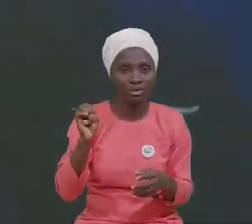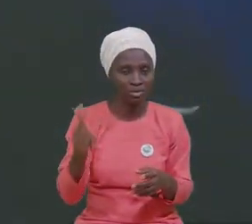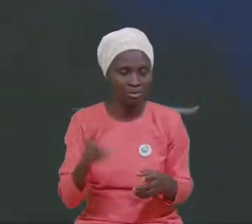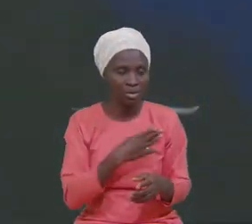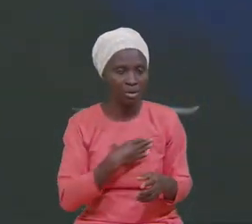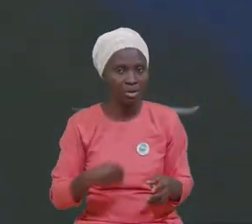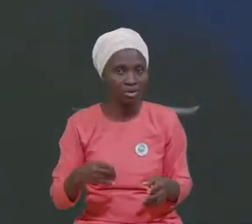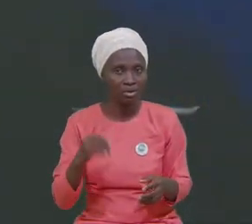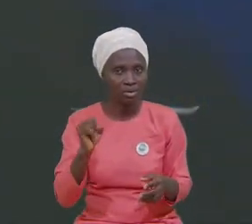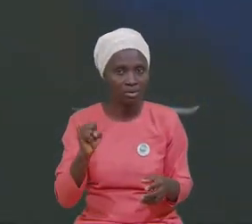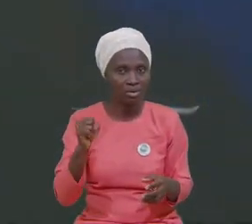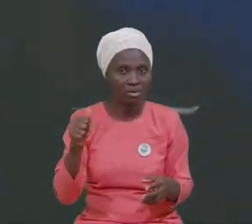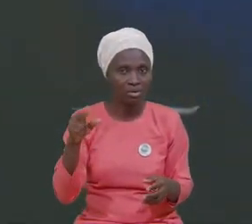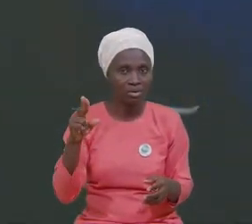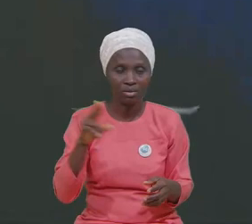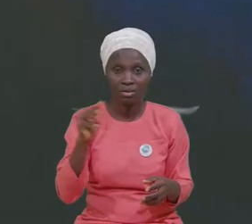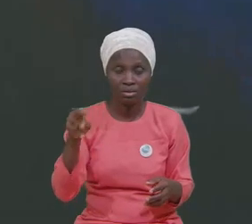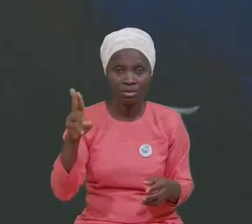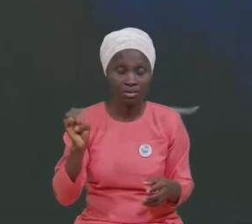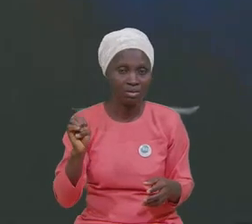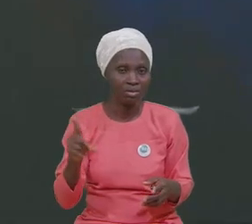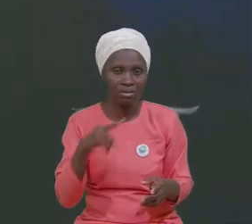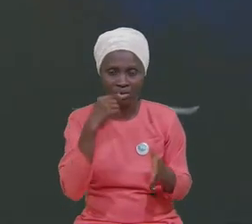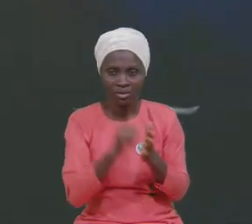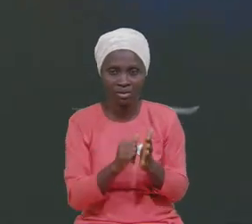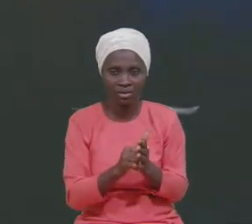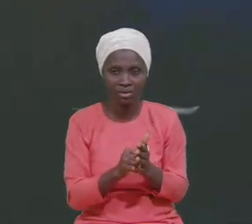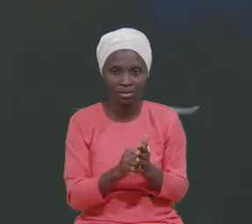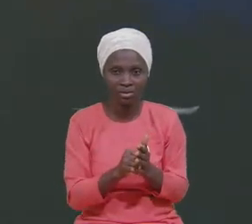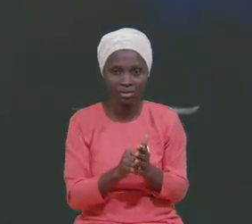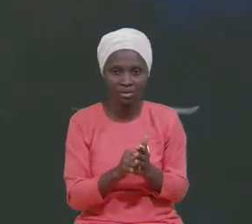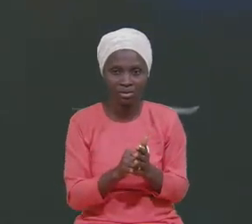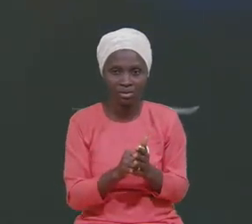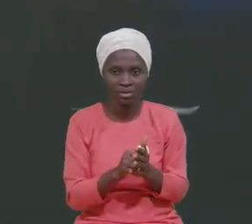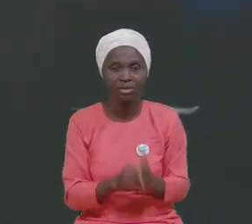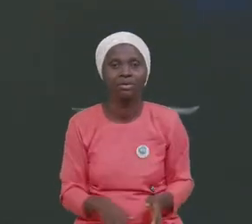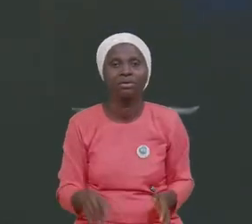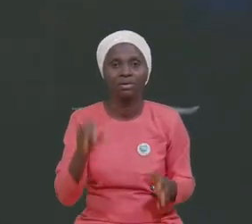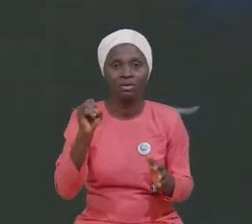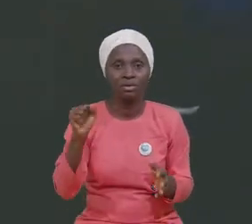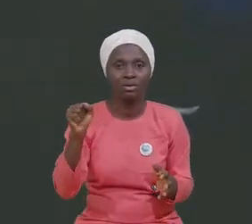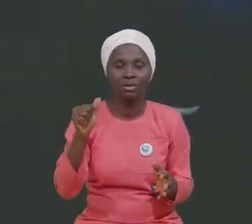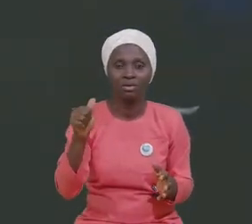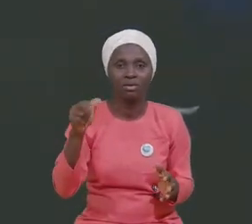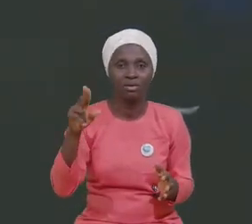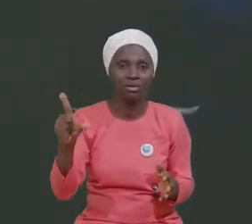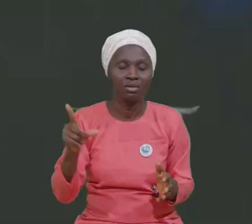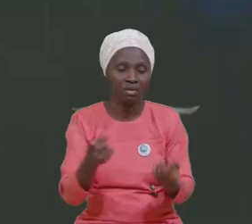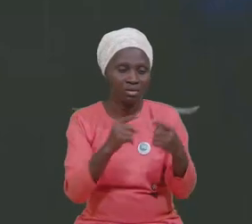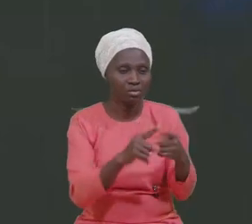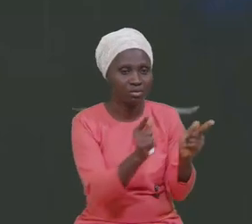lui a dit, comme tu vas, l'Esprit de Dieu et de puissance,